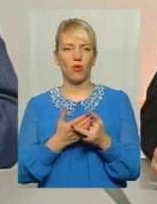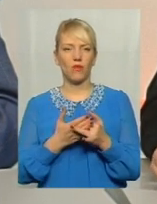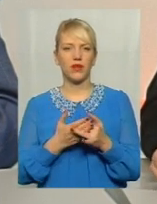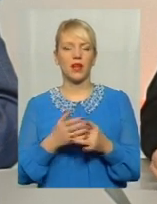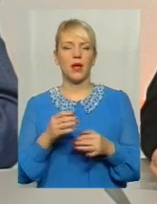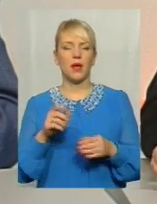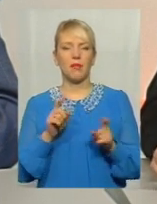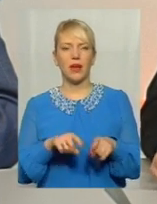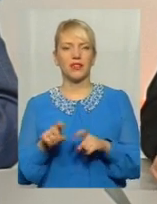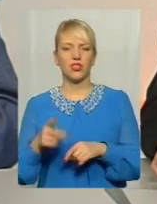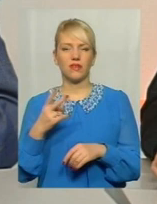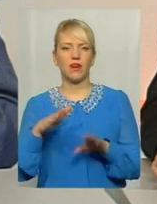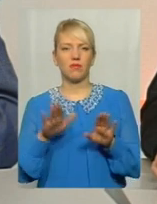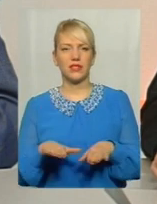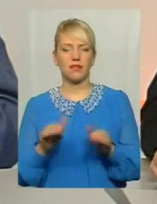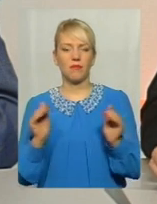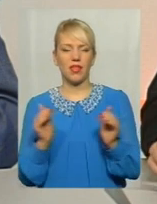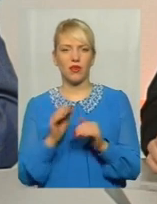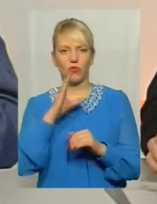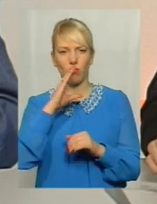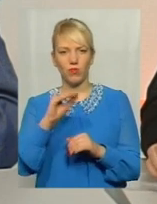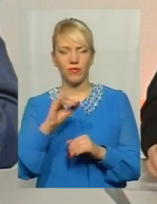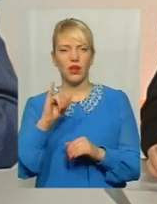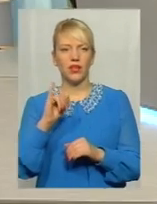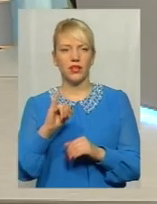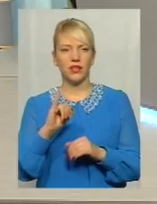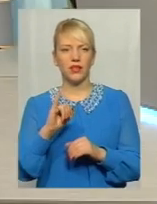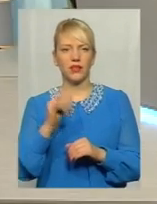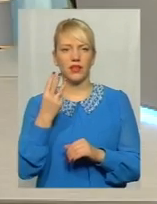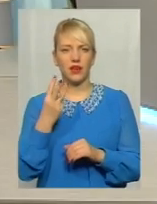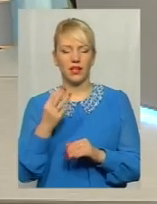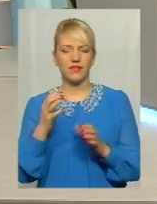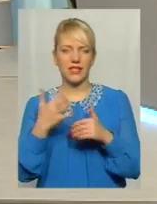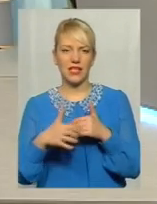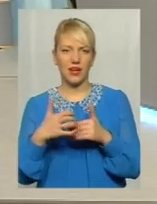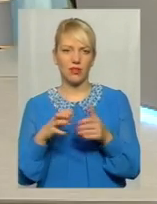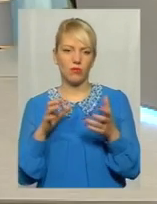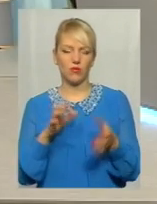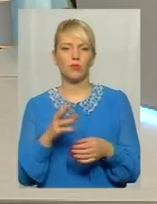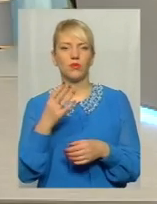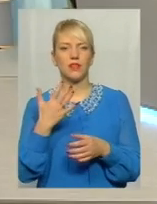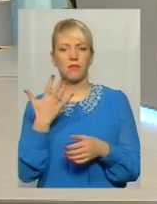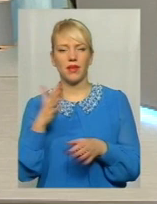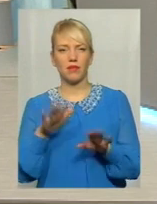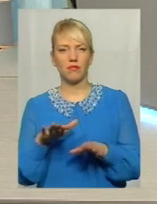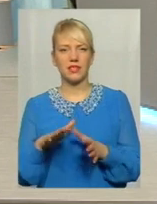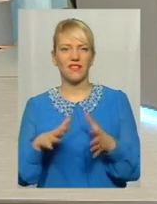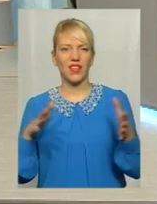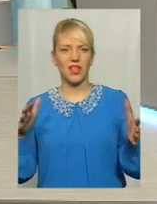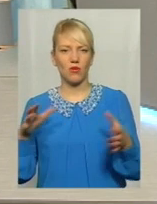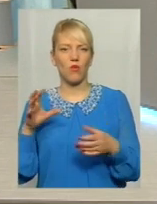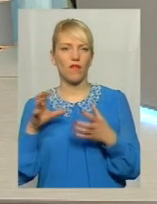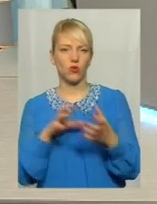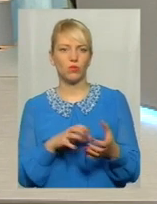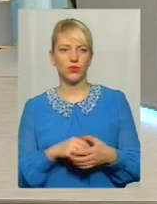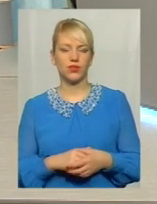місця в маленькому автобусі, три місця в середньому і п'ять місць в великому автобусі.